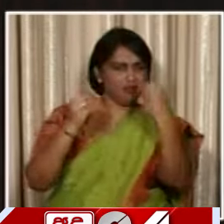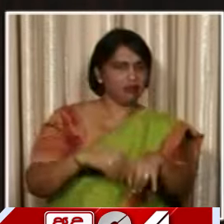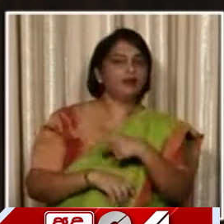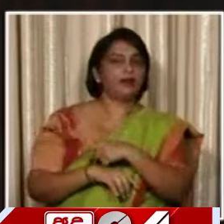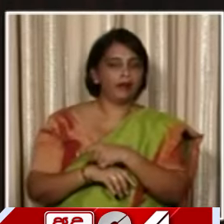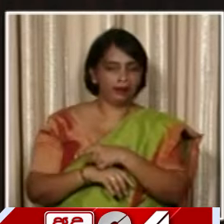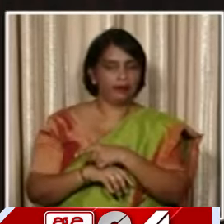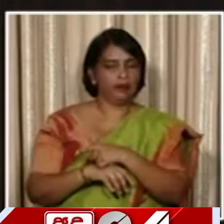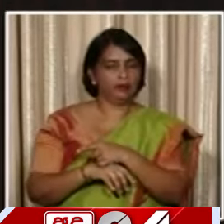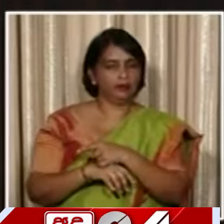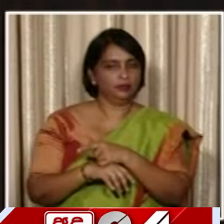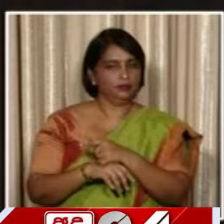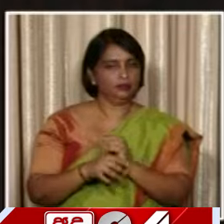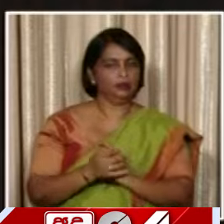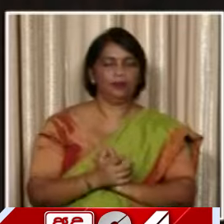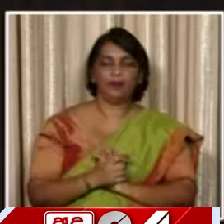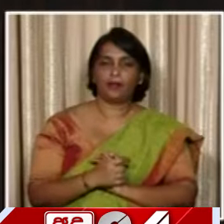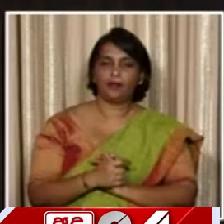කියලා ඒ